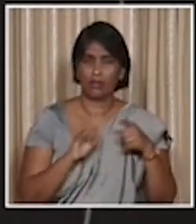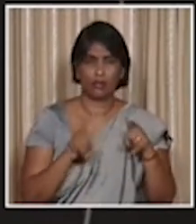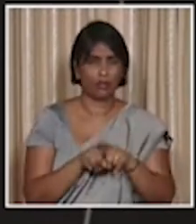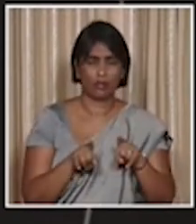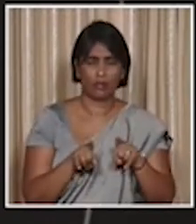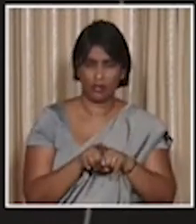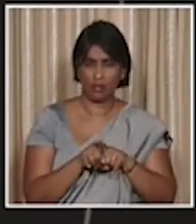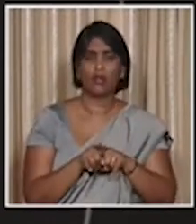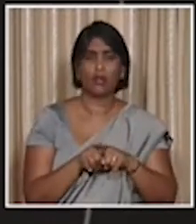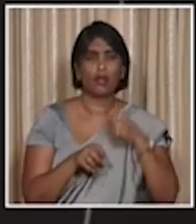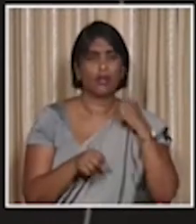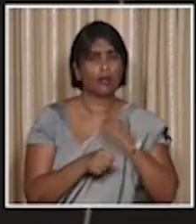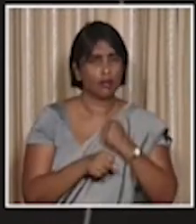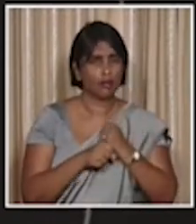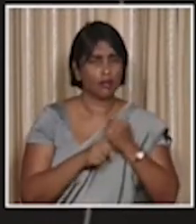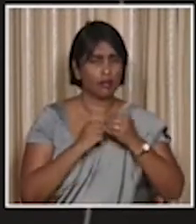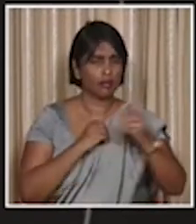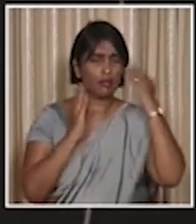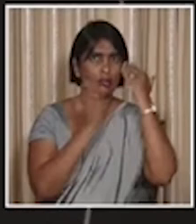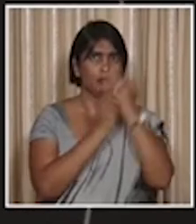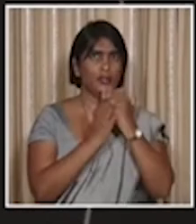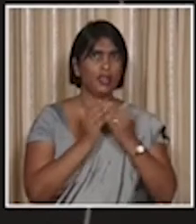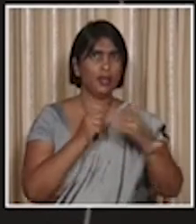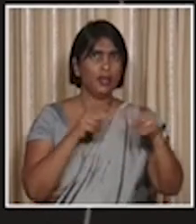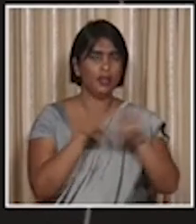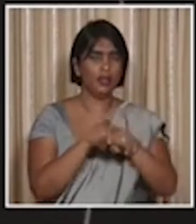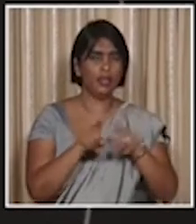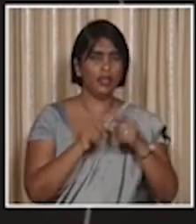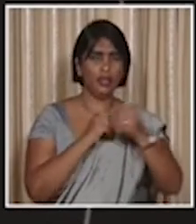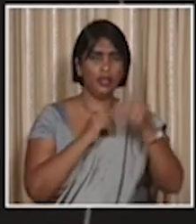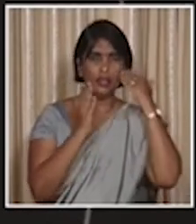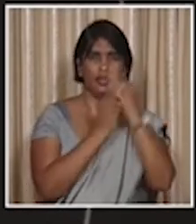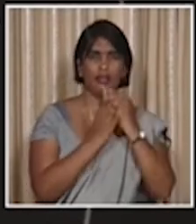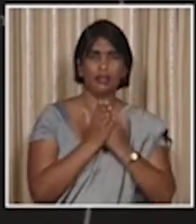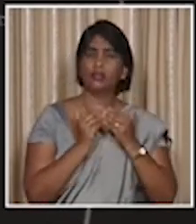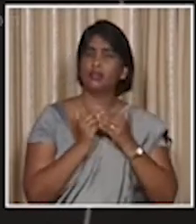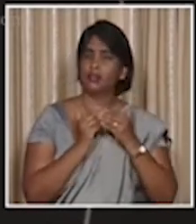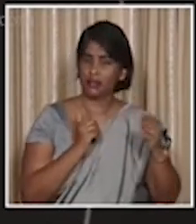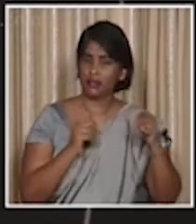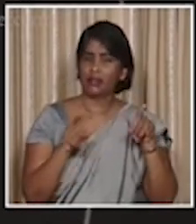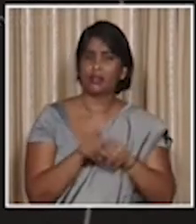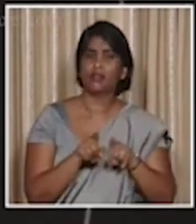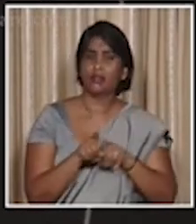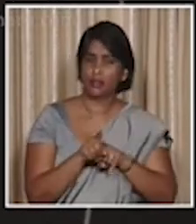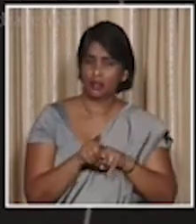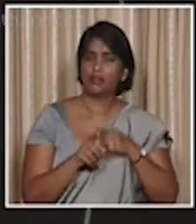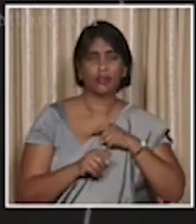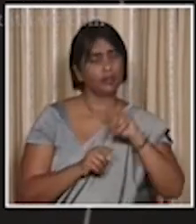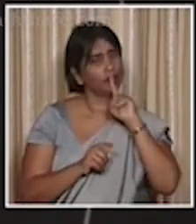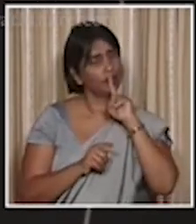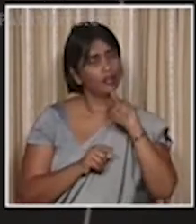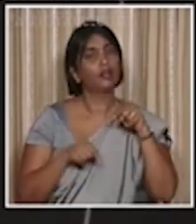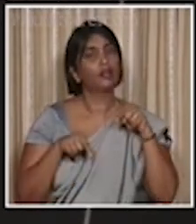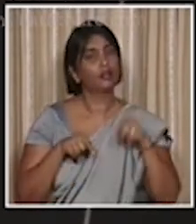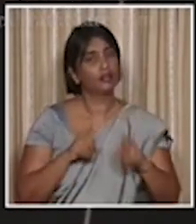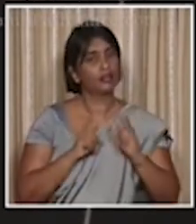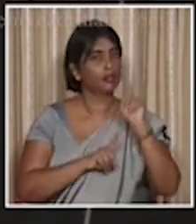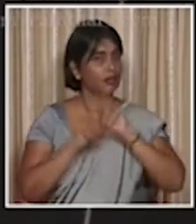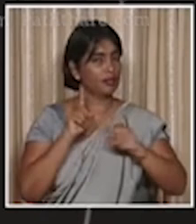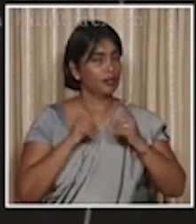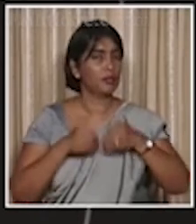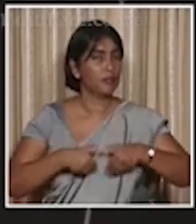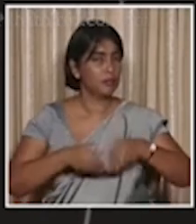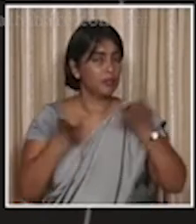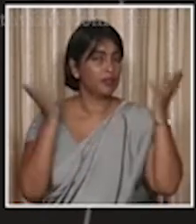යෝ ටයිම් ඉස් ඕවර්. මේ රජයේ නිලධාරියෙකුට කිසි ගරුත්වයක් තියෙනවද මේ වගේ තත්ත්වයක් උඩ? එහෙනම් මම ඉල්ලා සිටිනවා මේ පාරක්